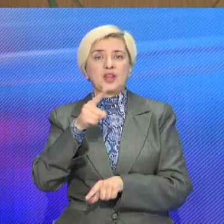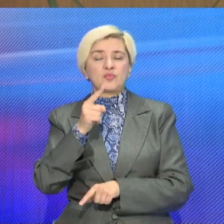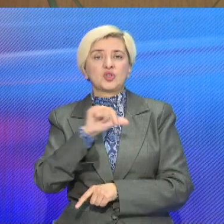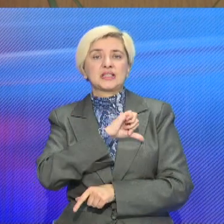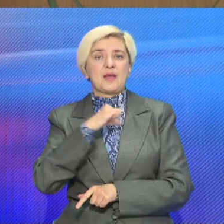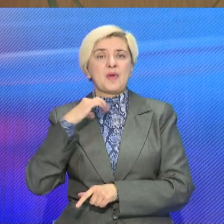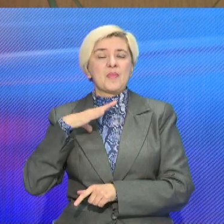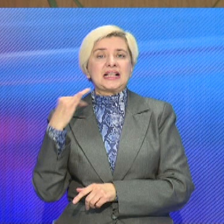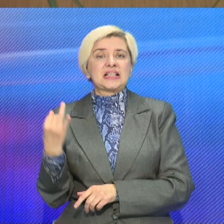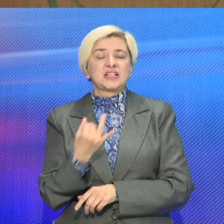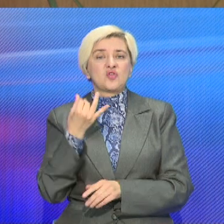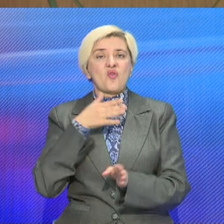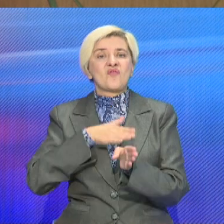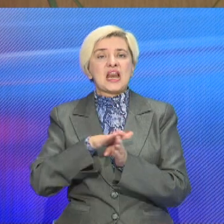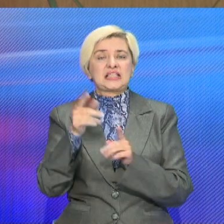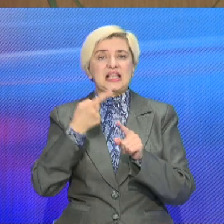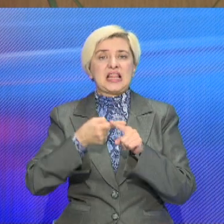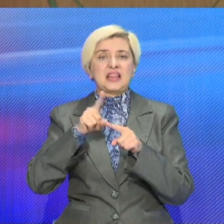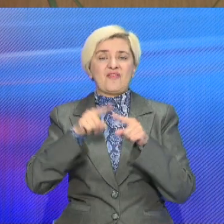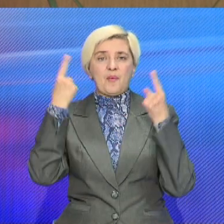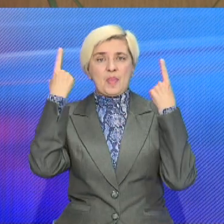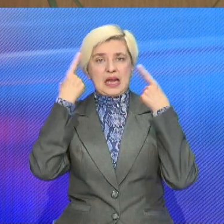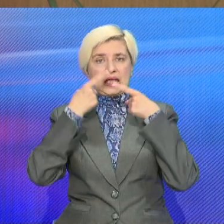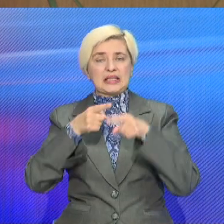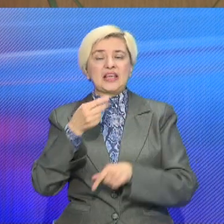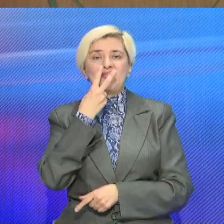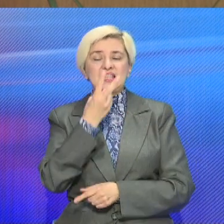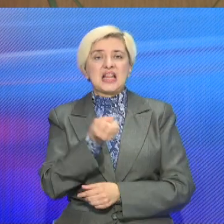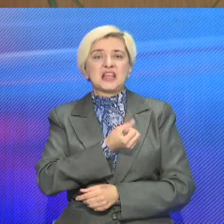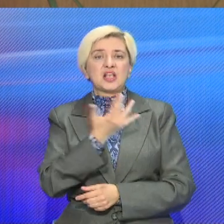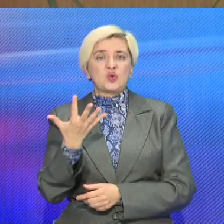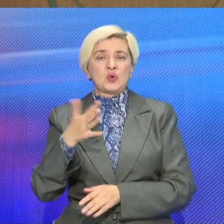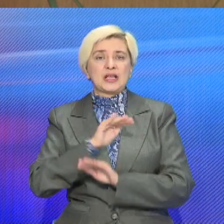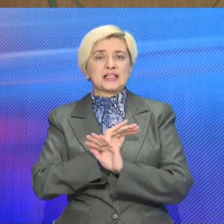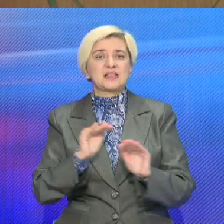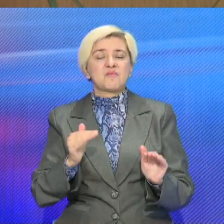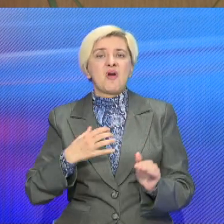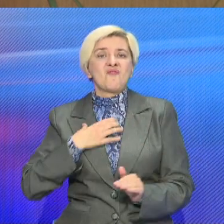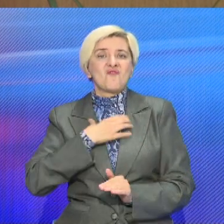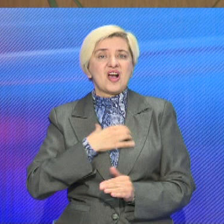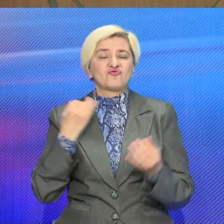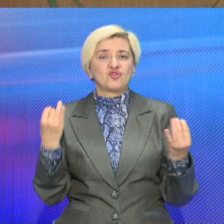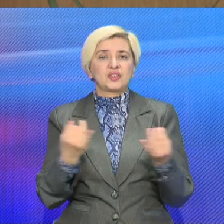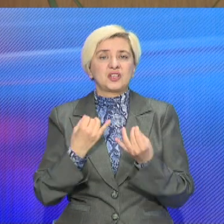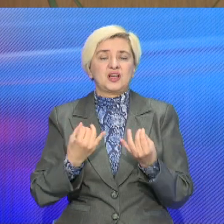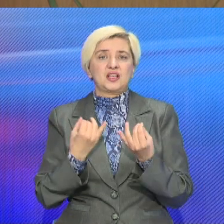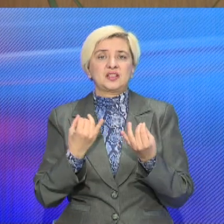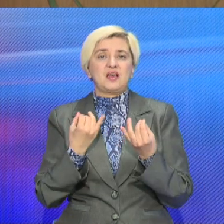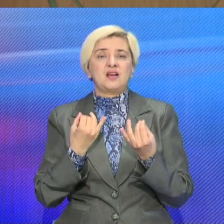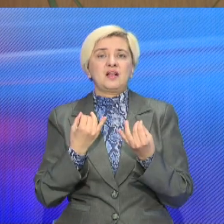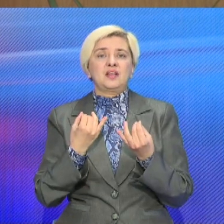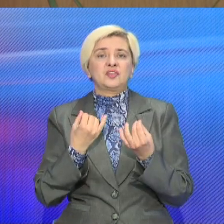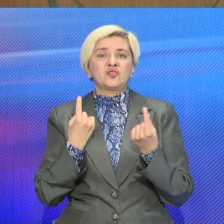данного проекта, и они видели, насколько детям важно, интересно и значимо не только получать